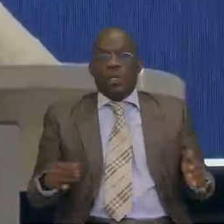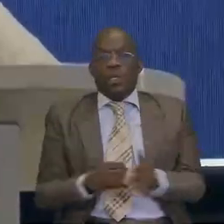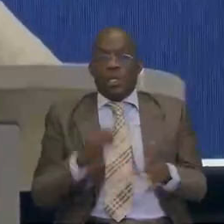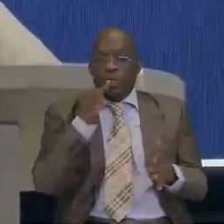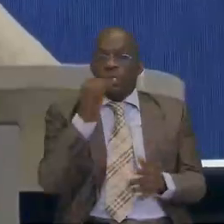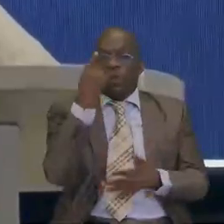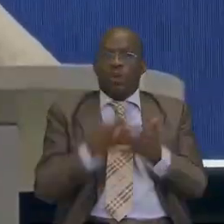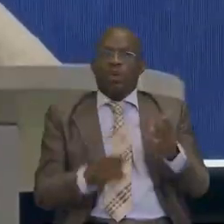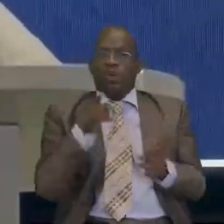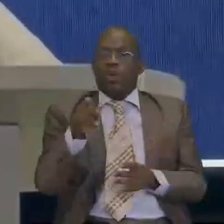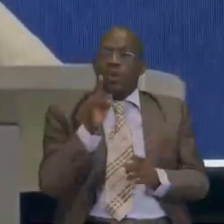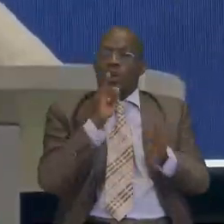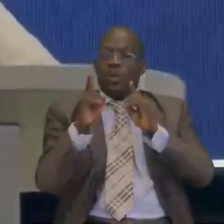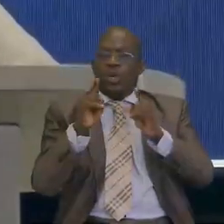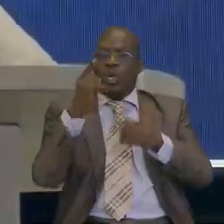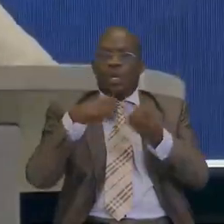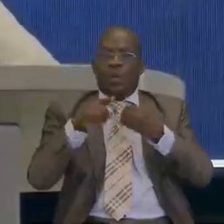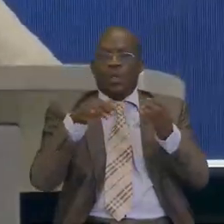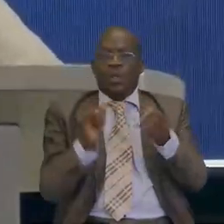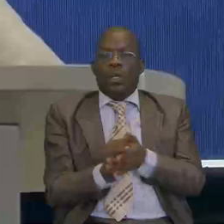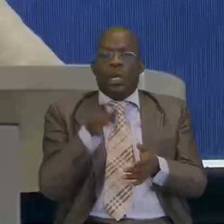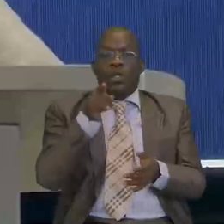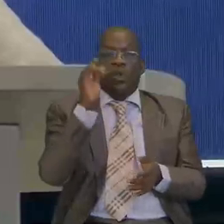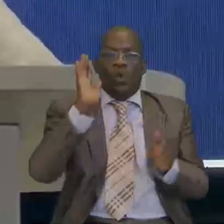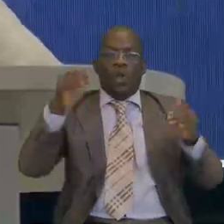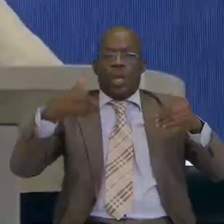C'est ce dont tu parles que tu vas posséder.